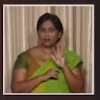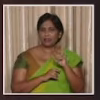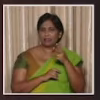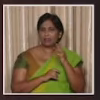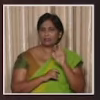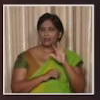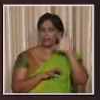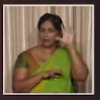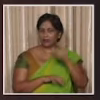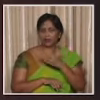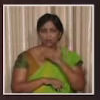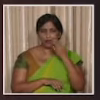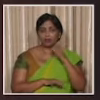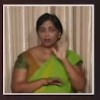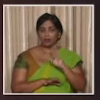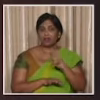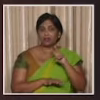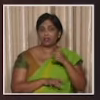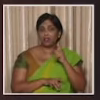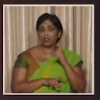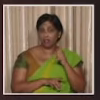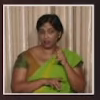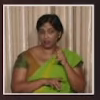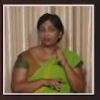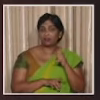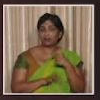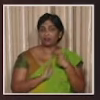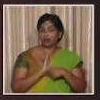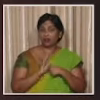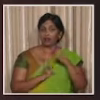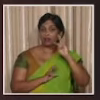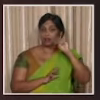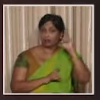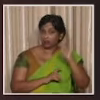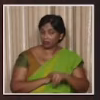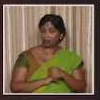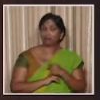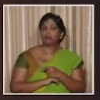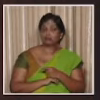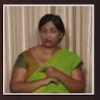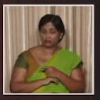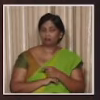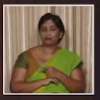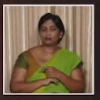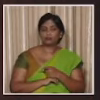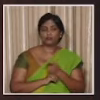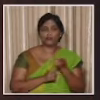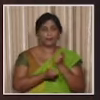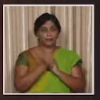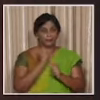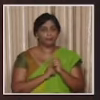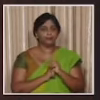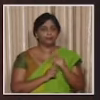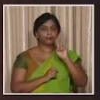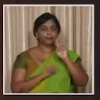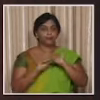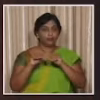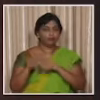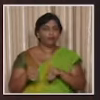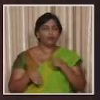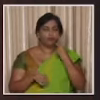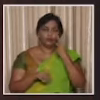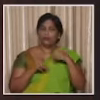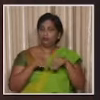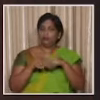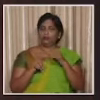409 209 විතර ගේන්න පුළුවන් හැබැයි 270 ගන්නට මේ රටේ 30000කින් ඒගොල්ලෝ බඩු ටික ගන්නවා 30000ක් වගා කරනවා අහිංසක